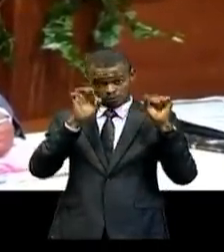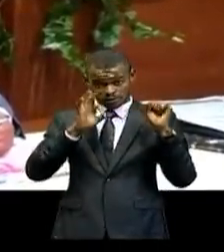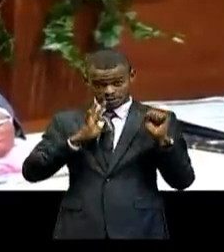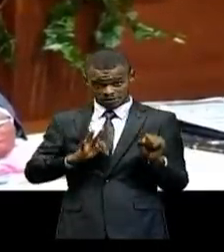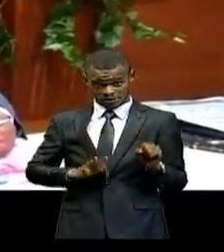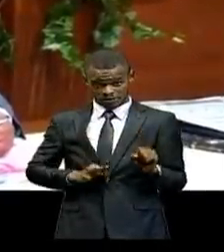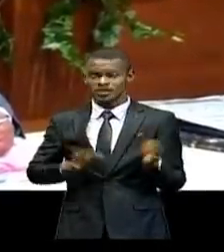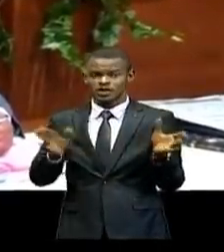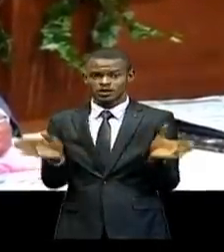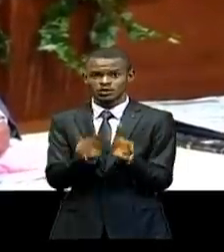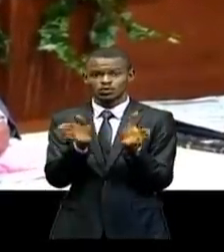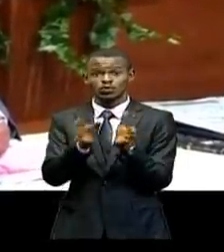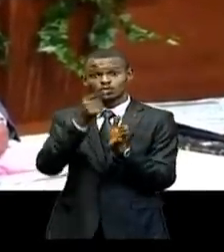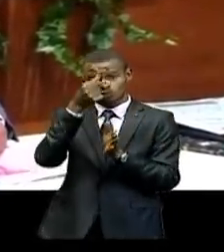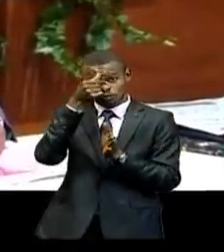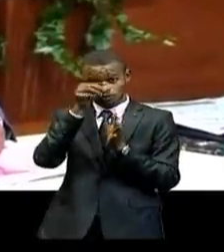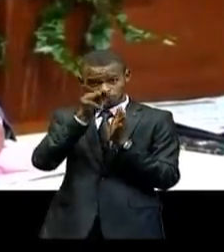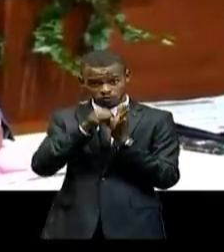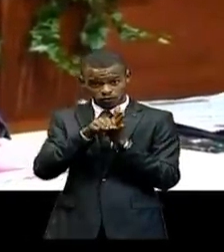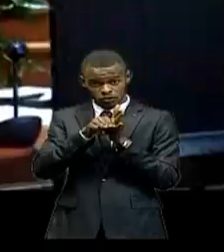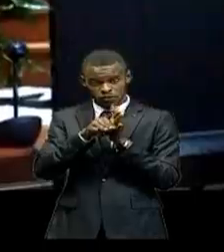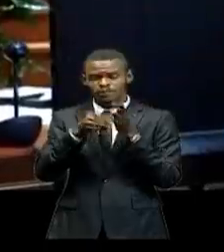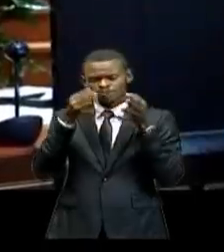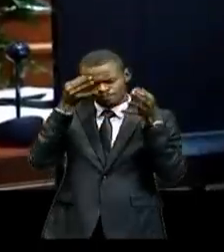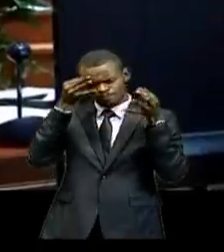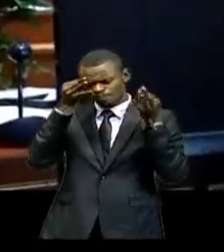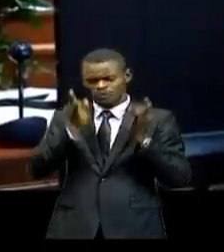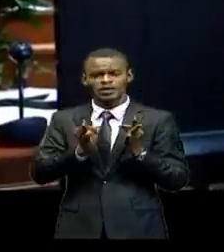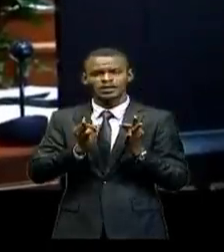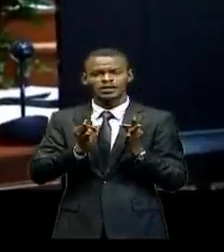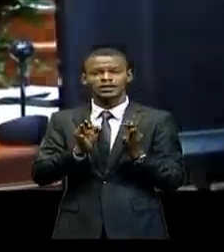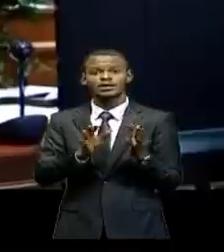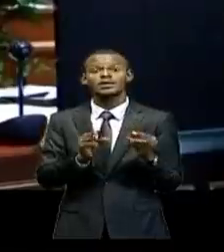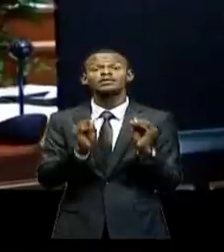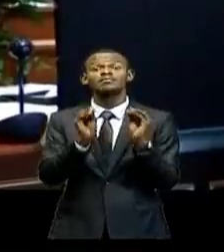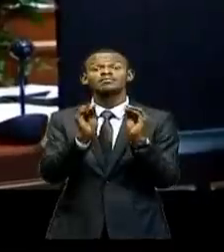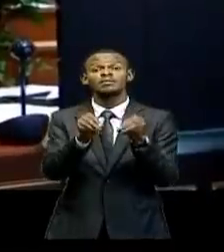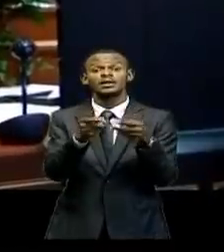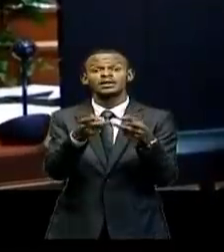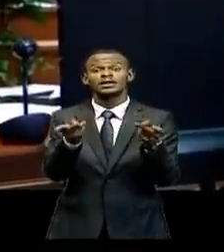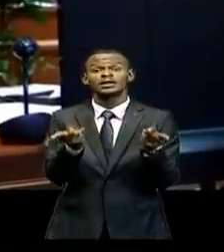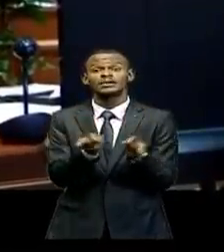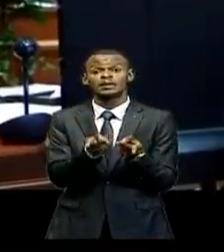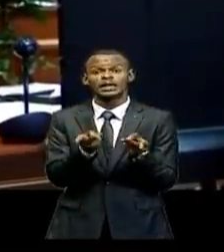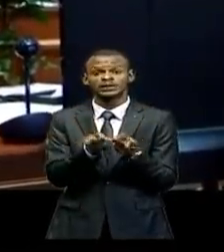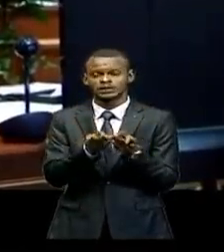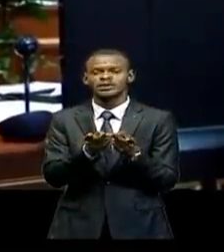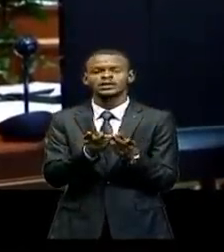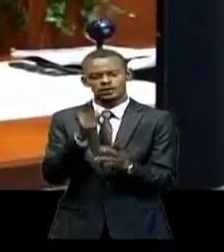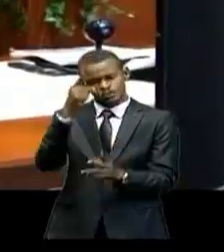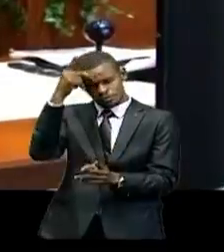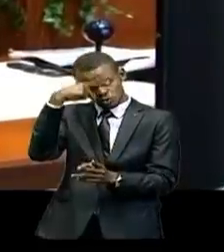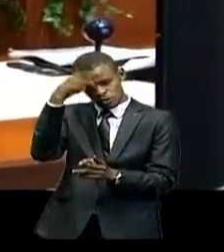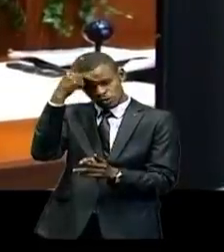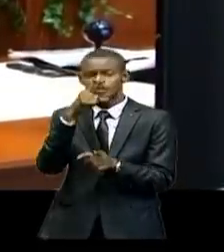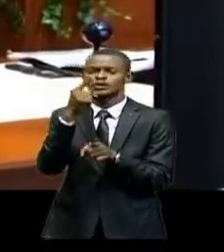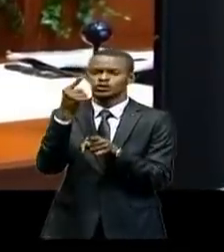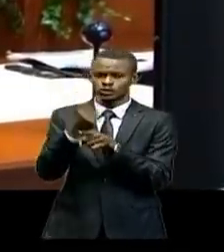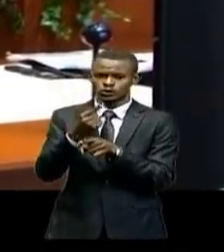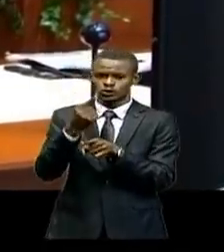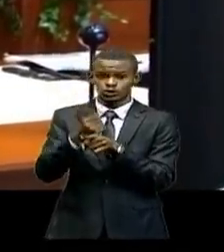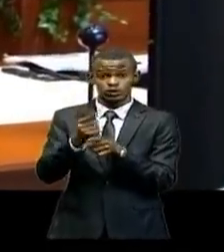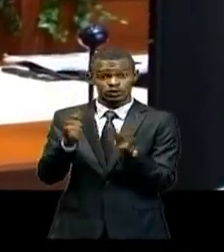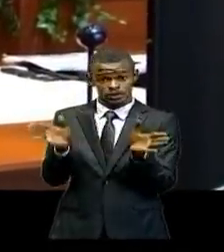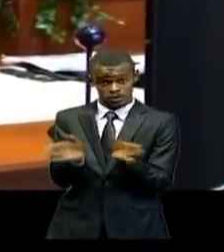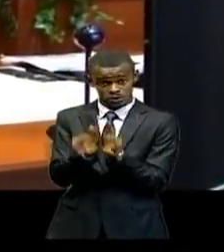sa détermination à mettre en œuvre les politiques publiques crédibles. Il a exhorté à utiliser de manière